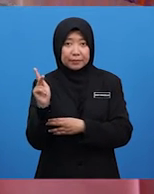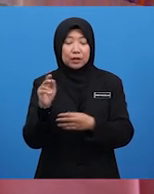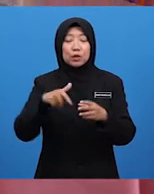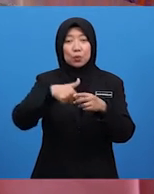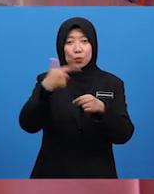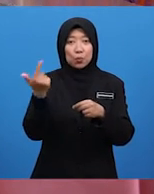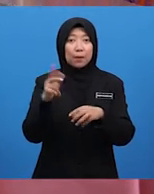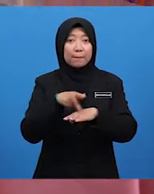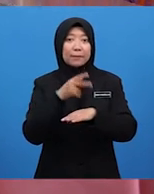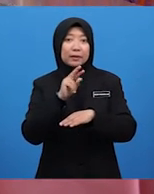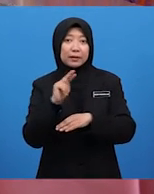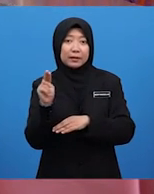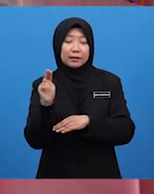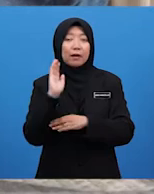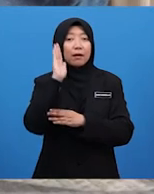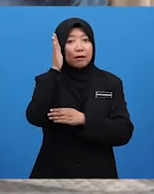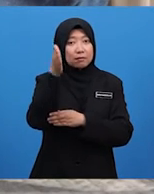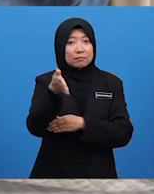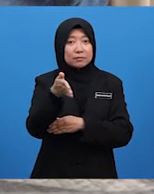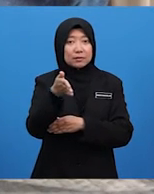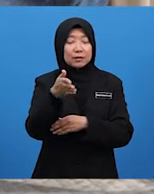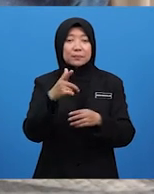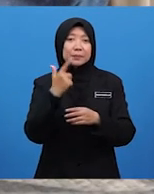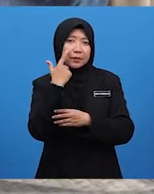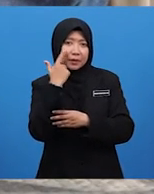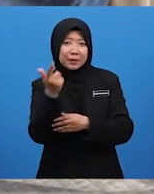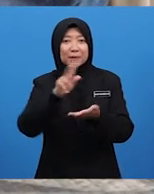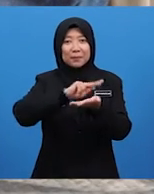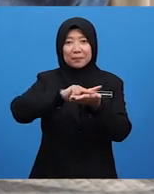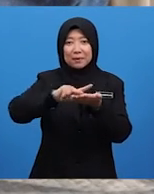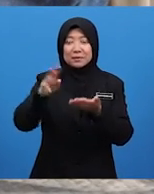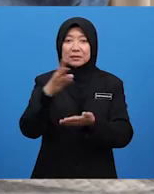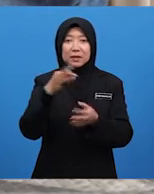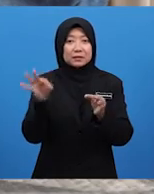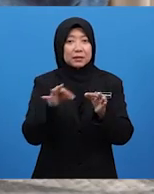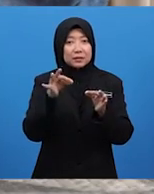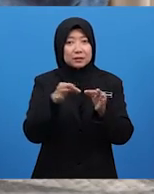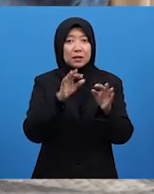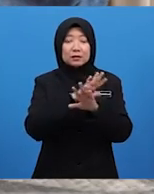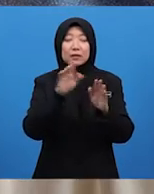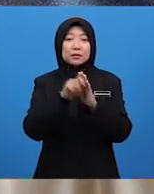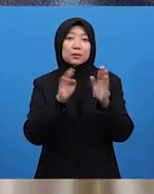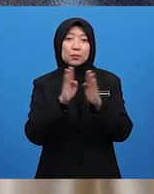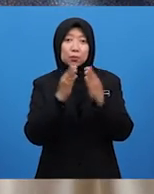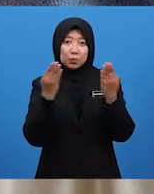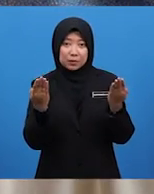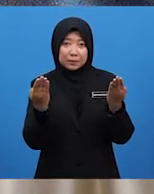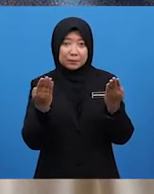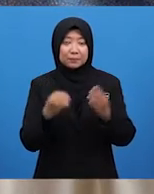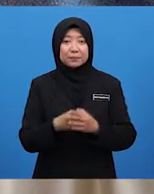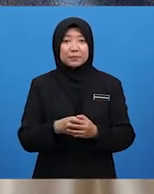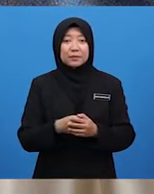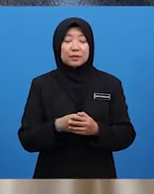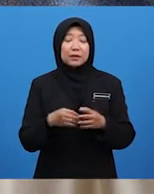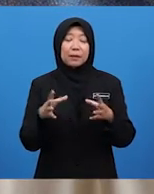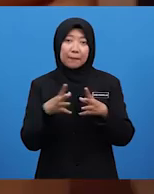luar pakaian akan kelihatan kemas dan jahitan tidak terbuka. Setelah